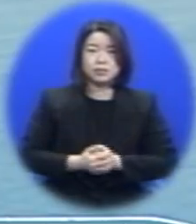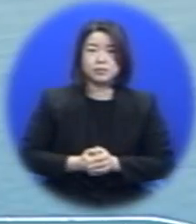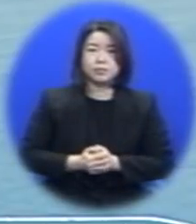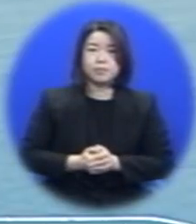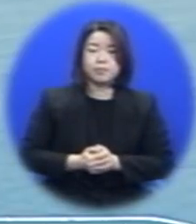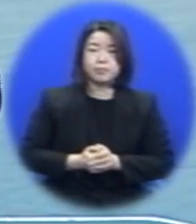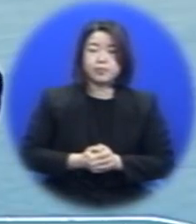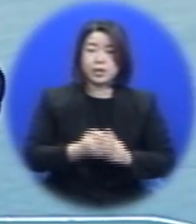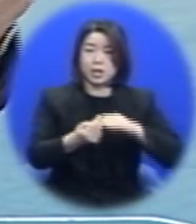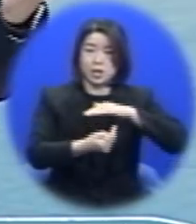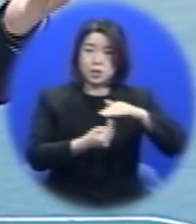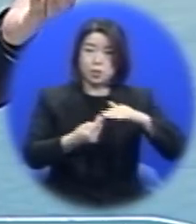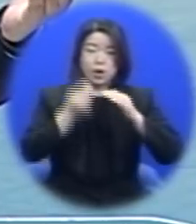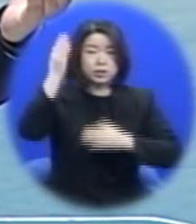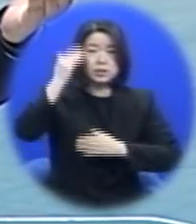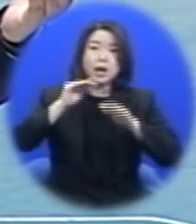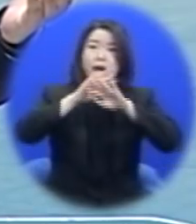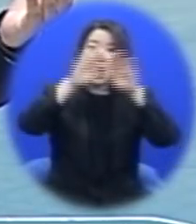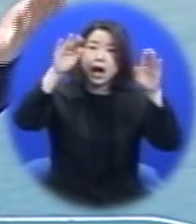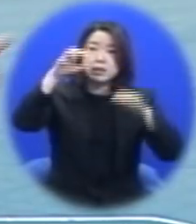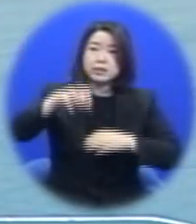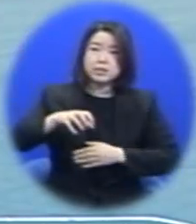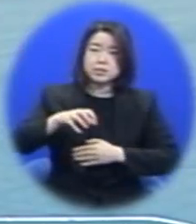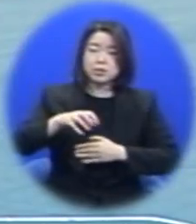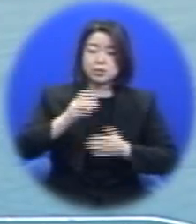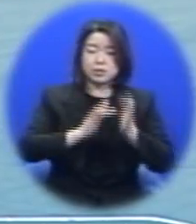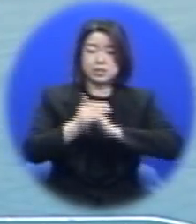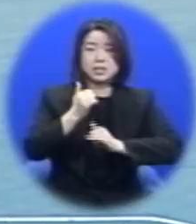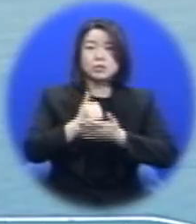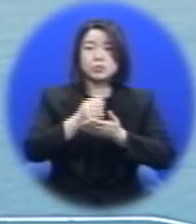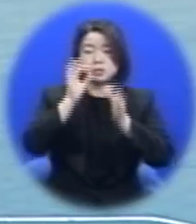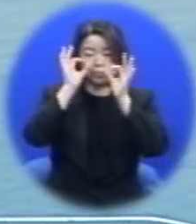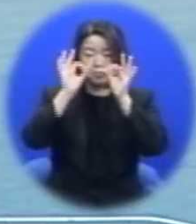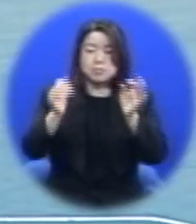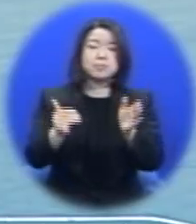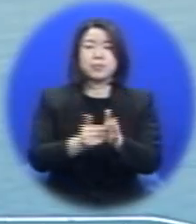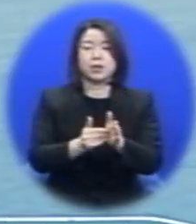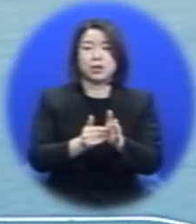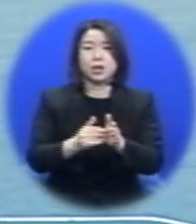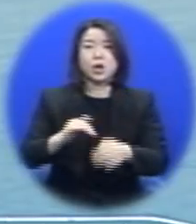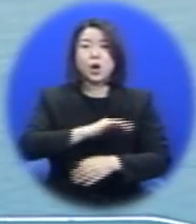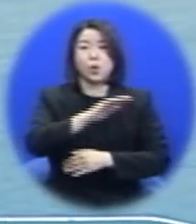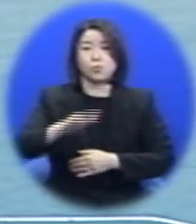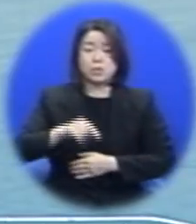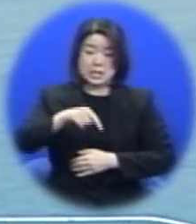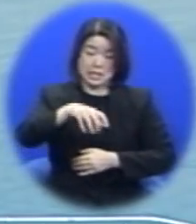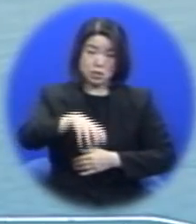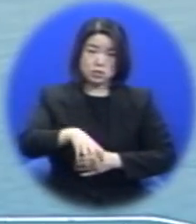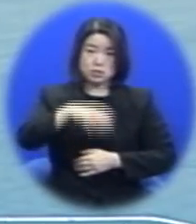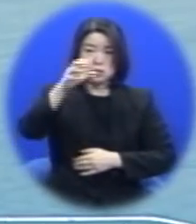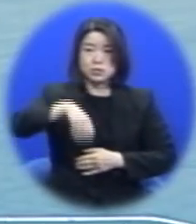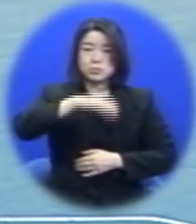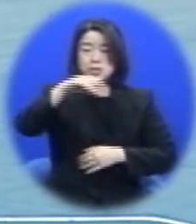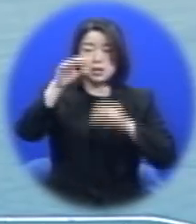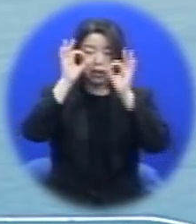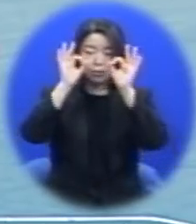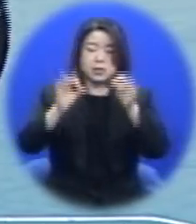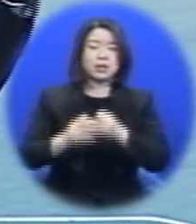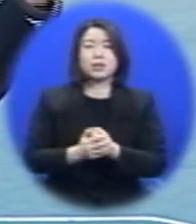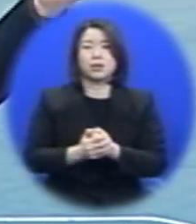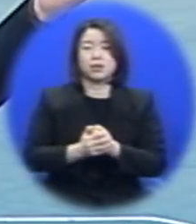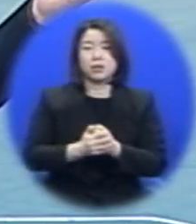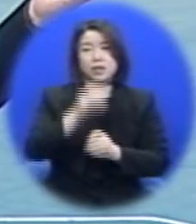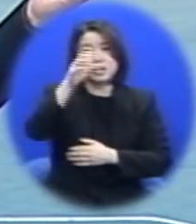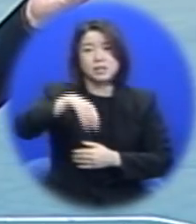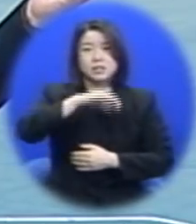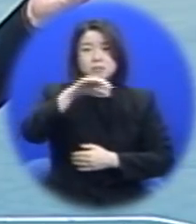여러분, 요한은 하늘에서 어린 양을 보았습니다. 우리는 지금 여기서 십자가를 봅니다. 십자가가